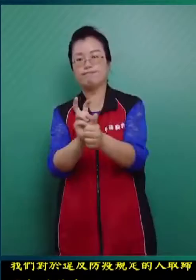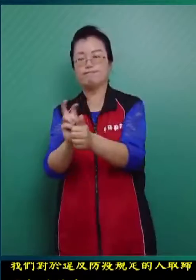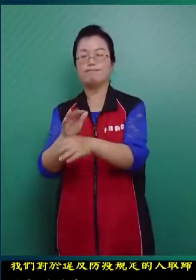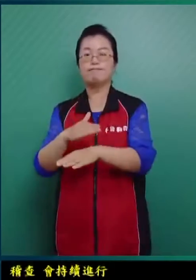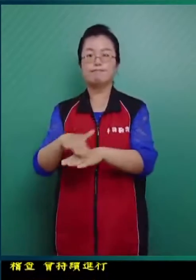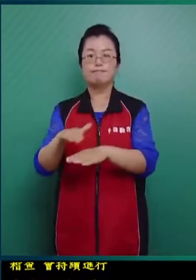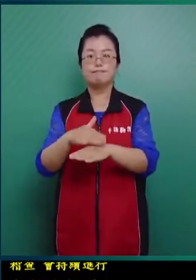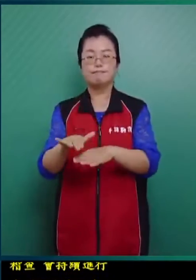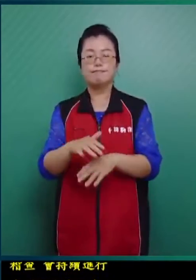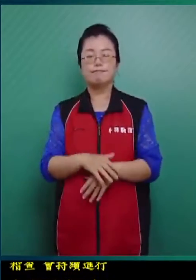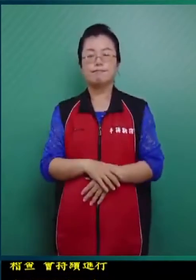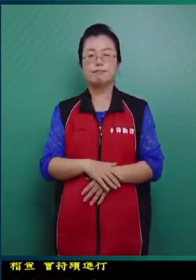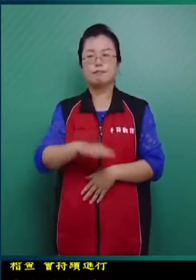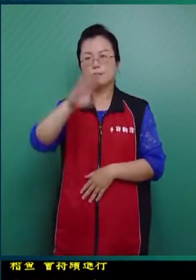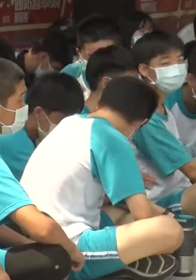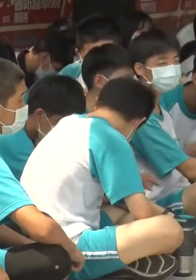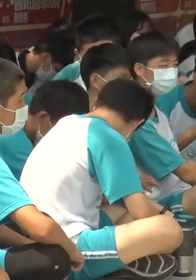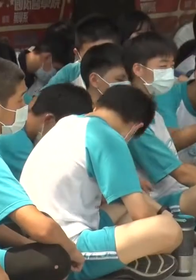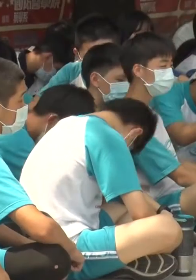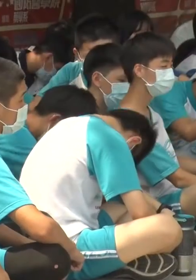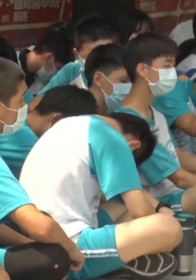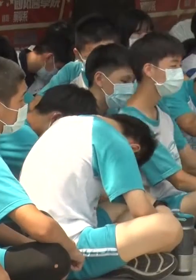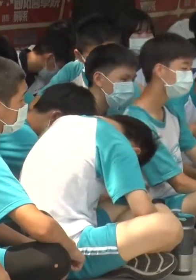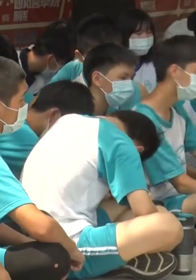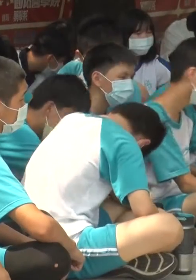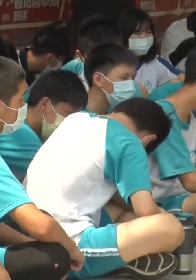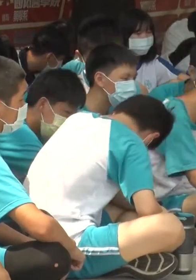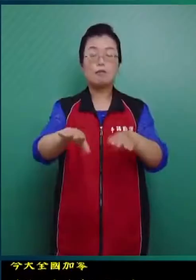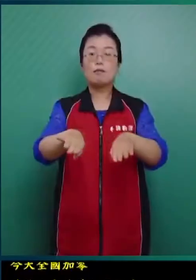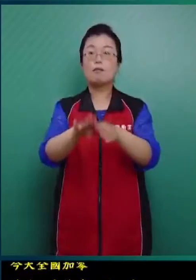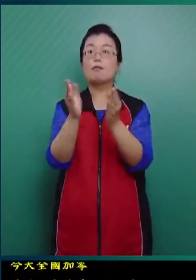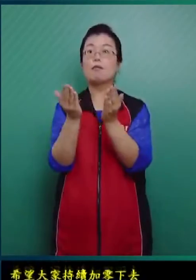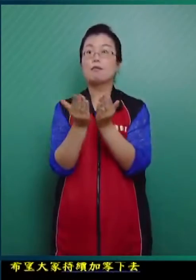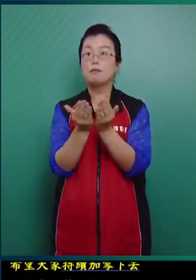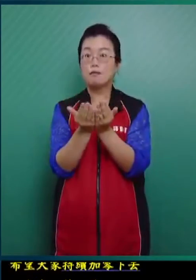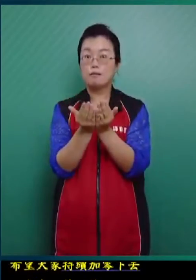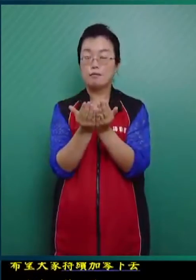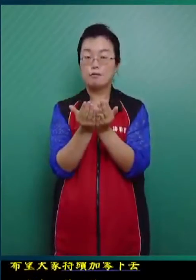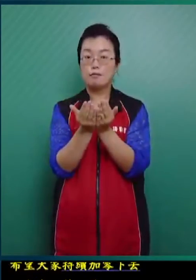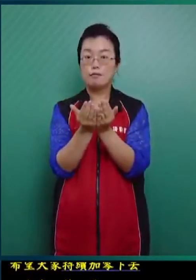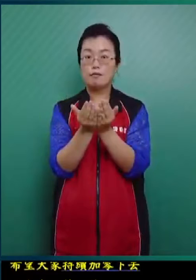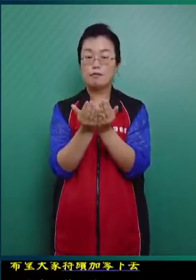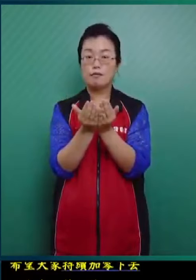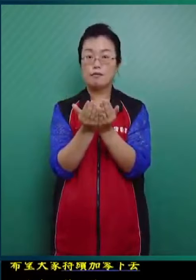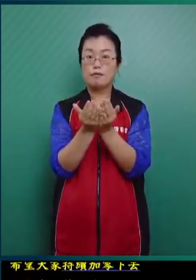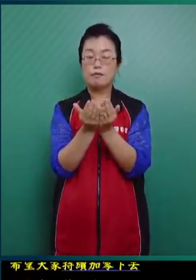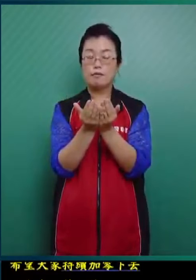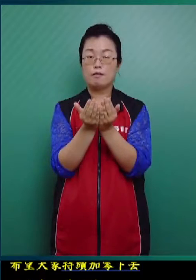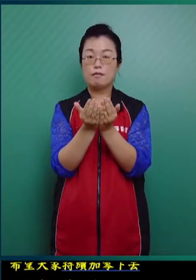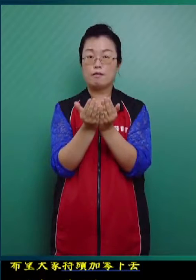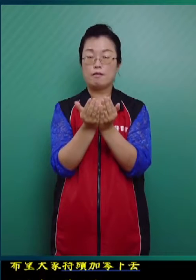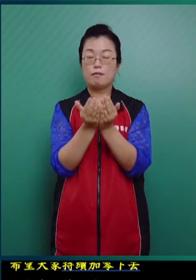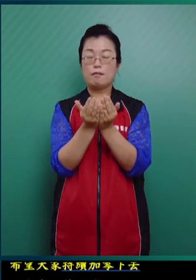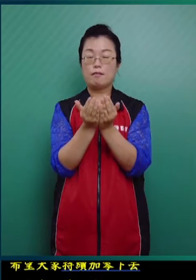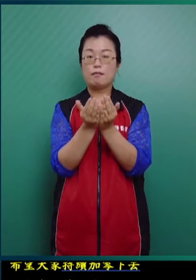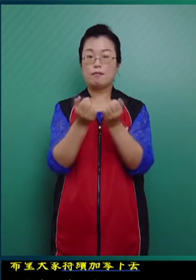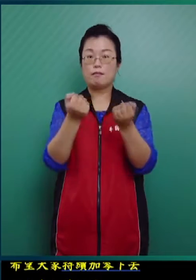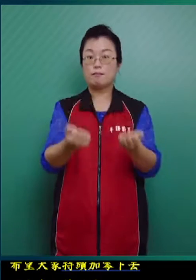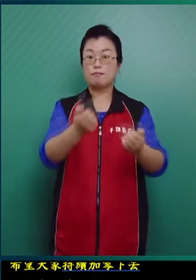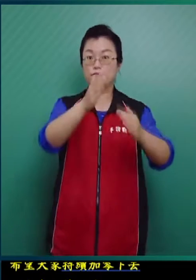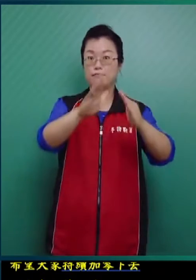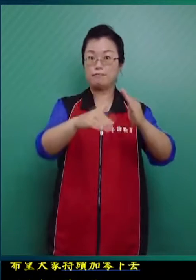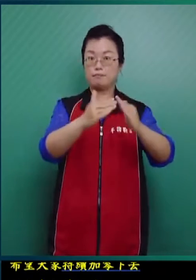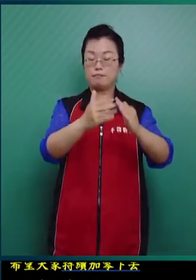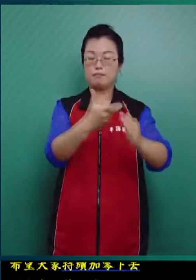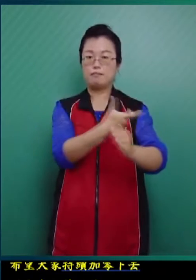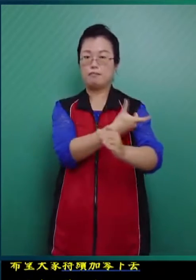鼓励学生会使拥有接种疫苗，提升校园的防护力。 即将开始在学校施打疫苗了，那